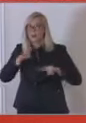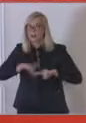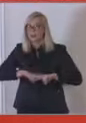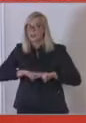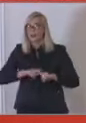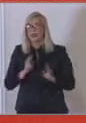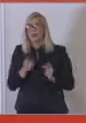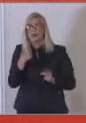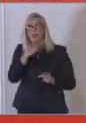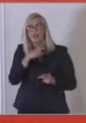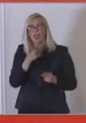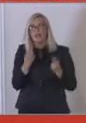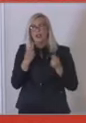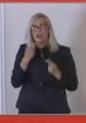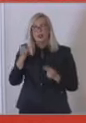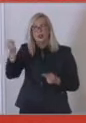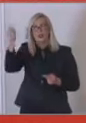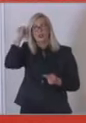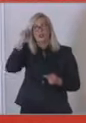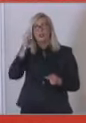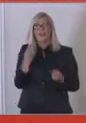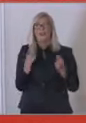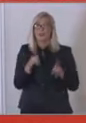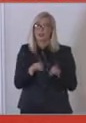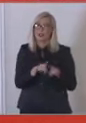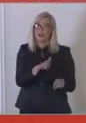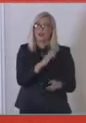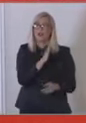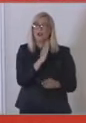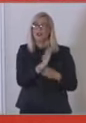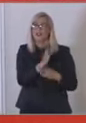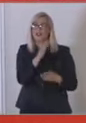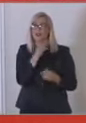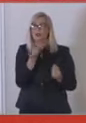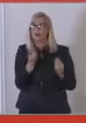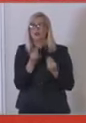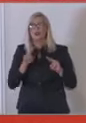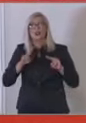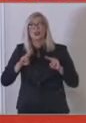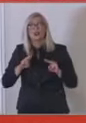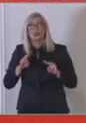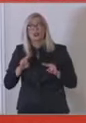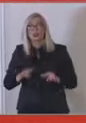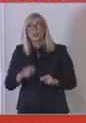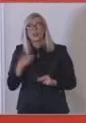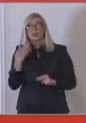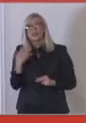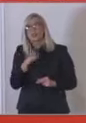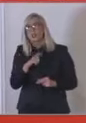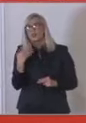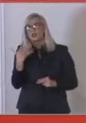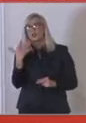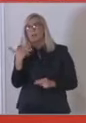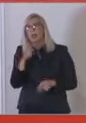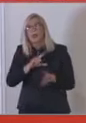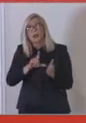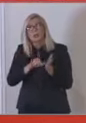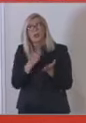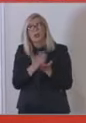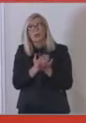të autostradës, aq sa është e rëndësishme për Kosovën, po ashtu është edhe për Maqedoninë, sepse rruga do të